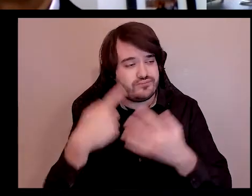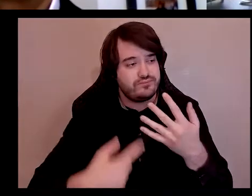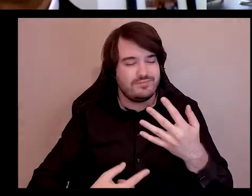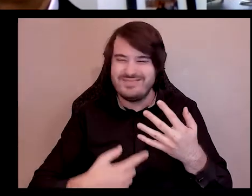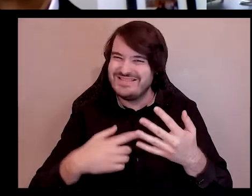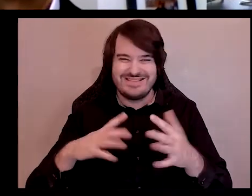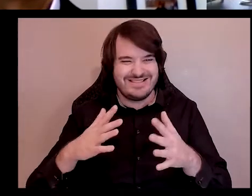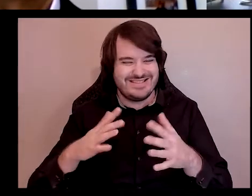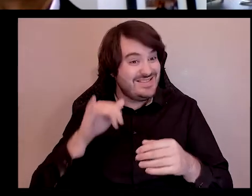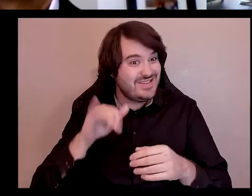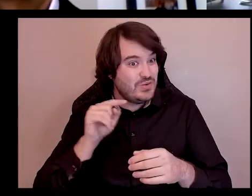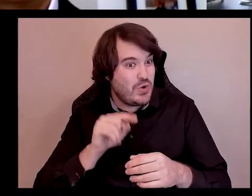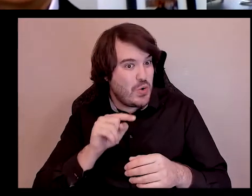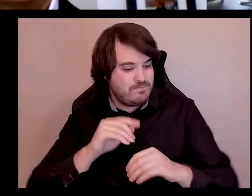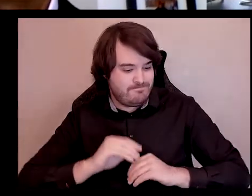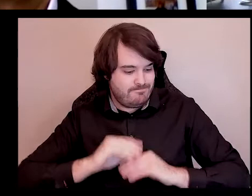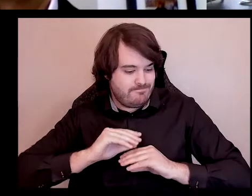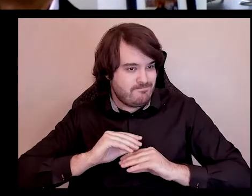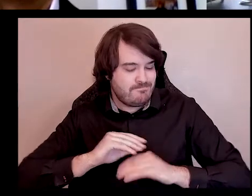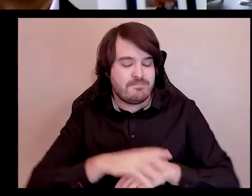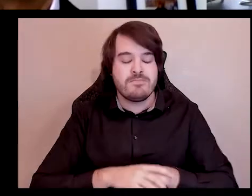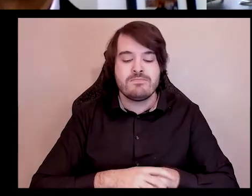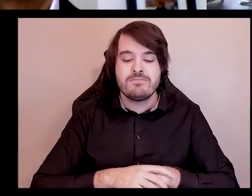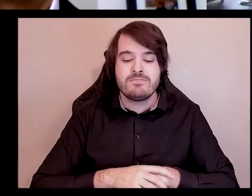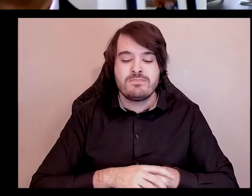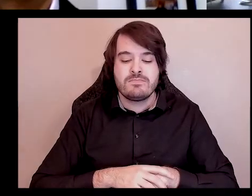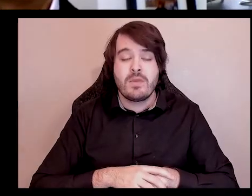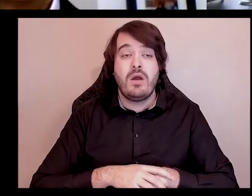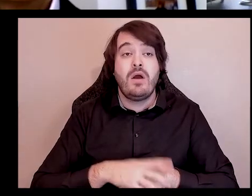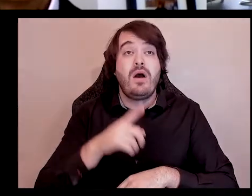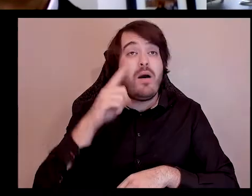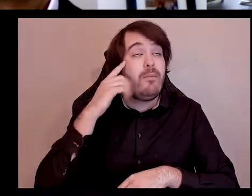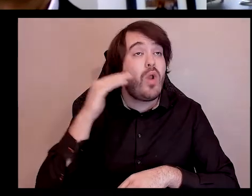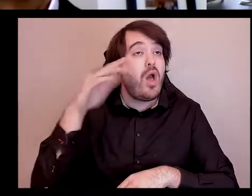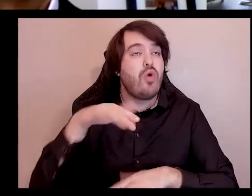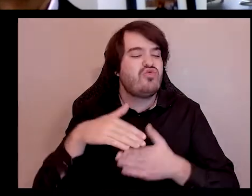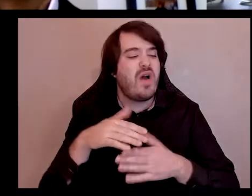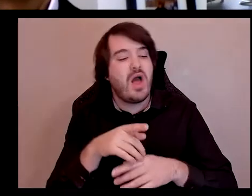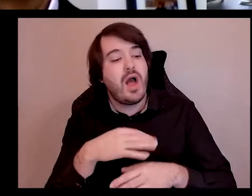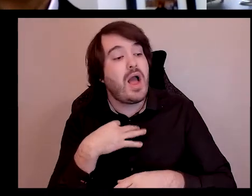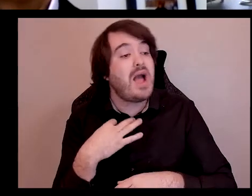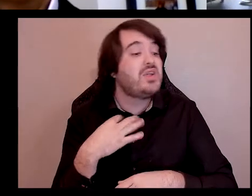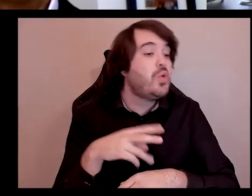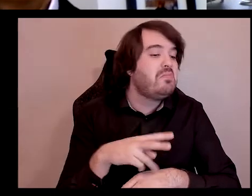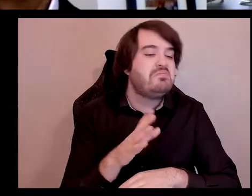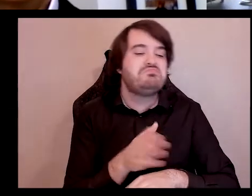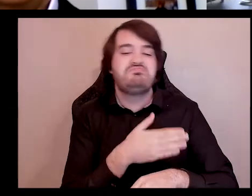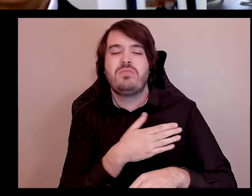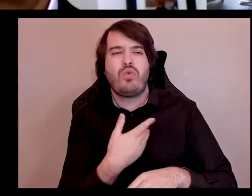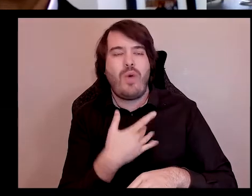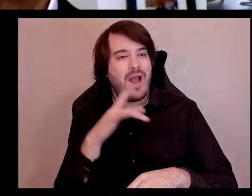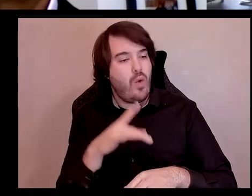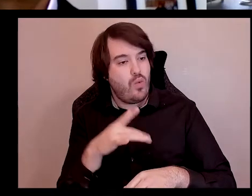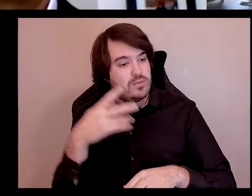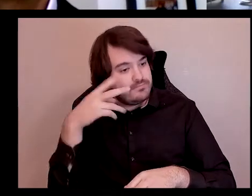auprès des employeurs pour les informer sur ce qu'ils peuvent apporter dans les entreprises. Une des raisons pour lesquelles les